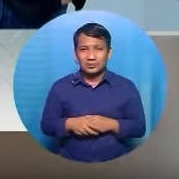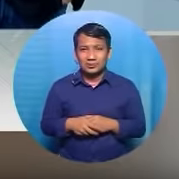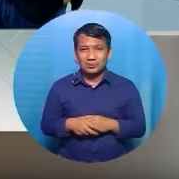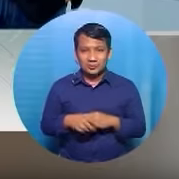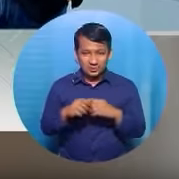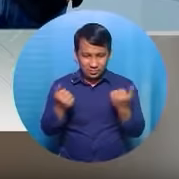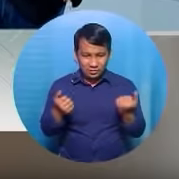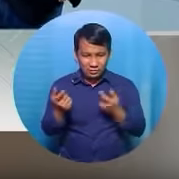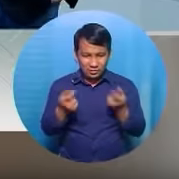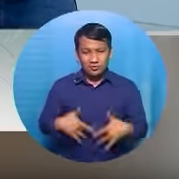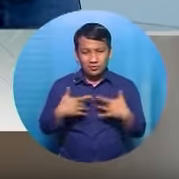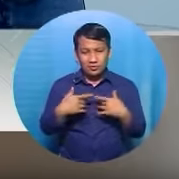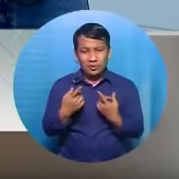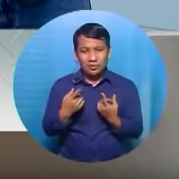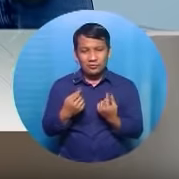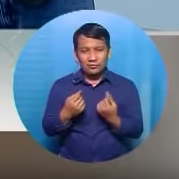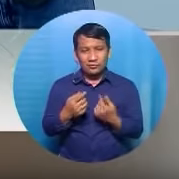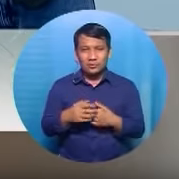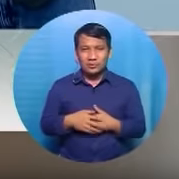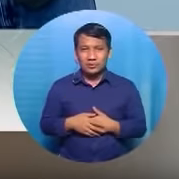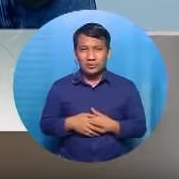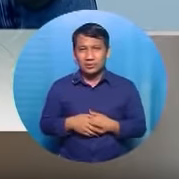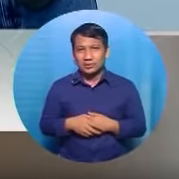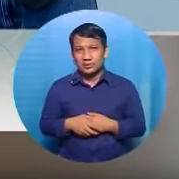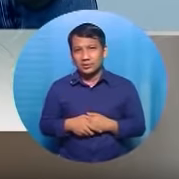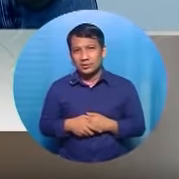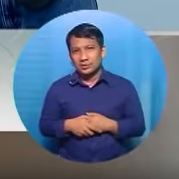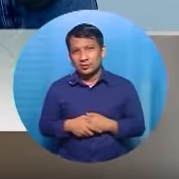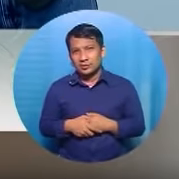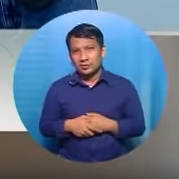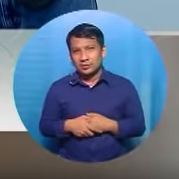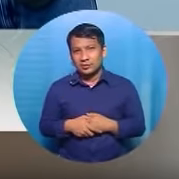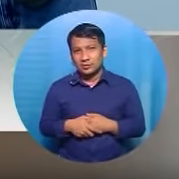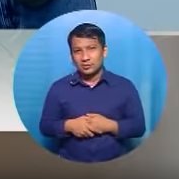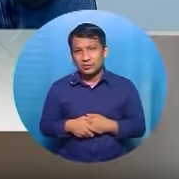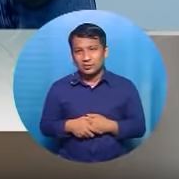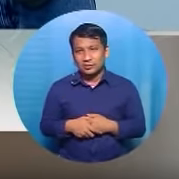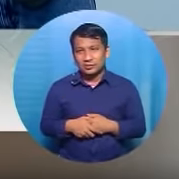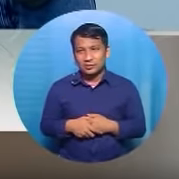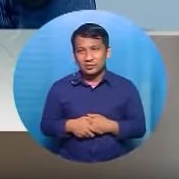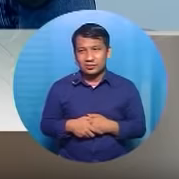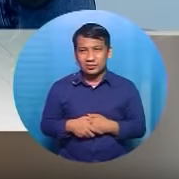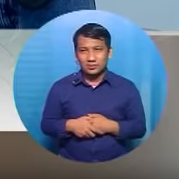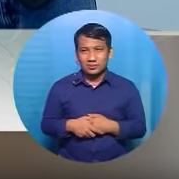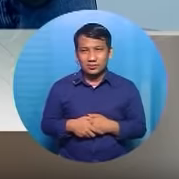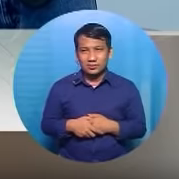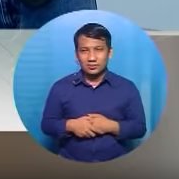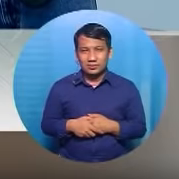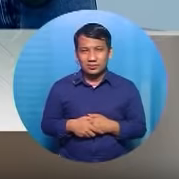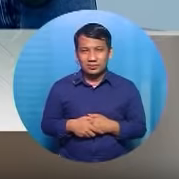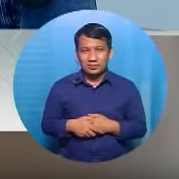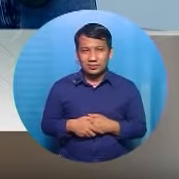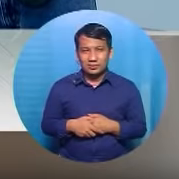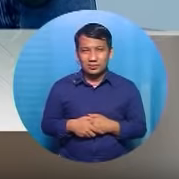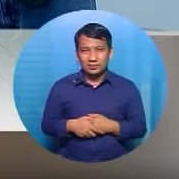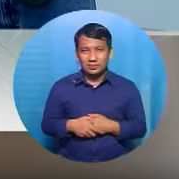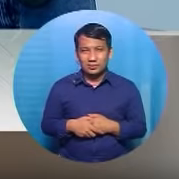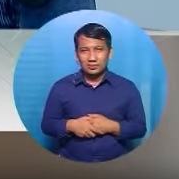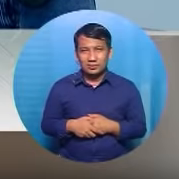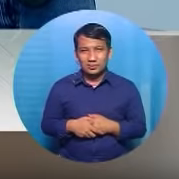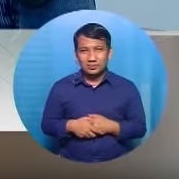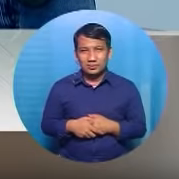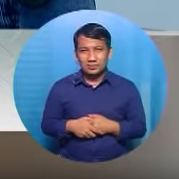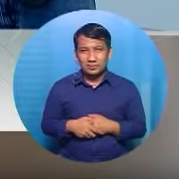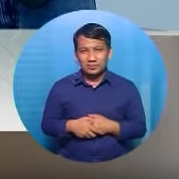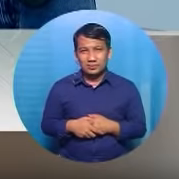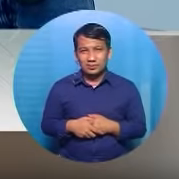Anong gagawin natin sa buhay mo ngayon? Muhang yun ko, sir, sa iya, sir, nga dilang ko huwag tangan o trabaho, sir, kay akong linuhon na,